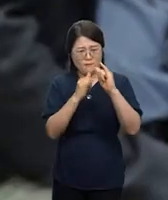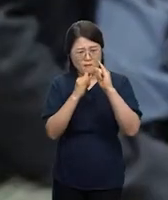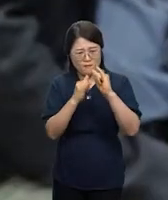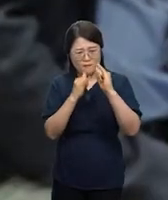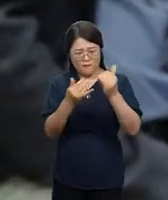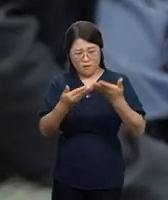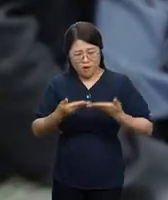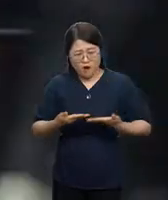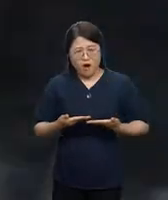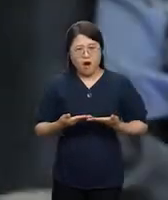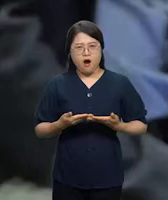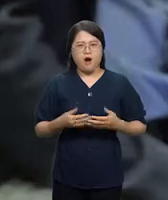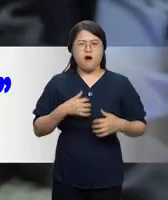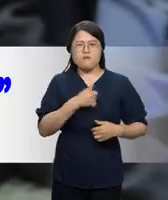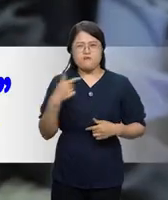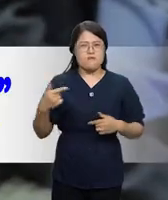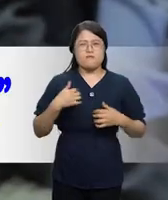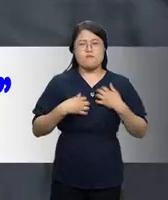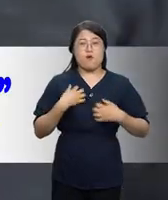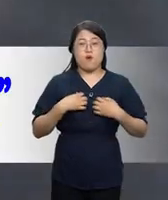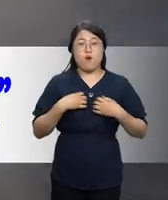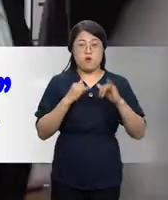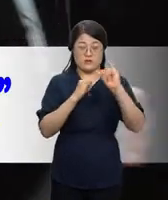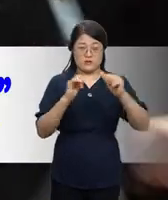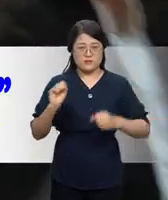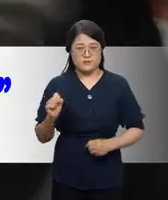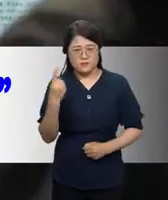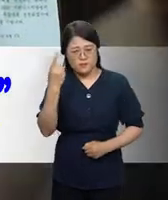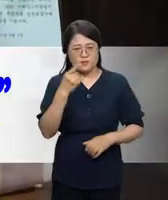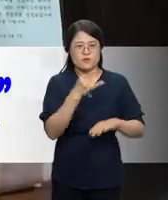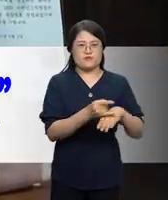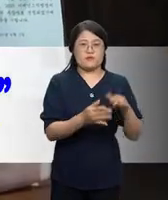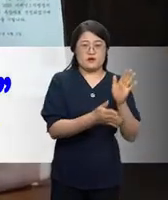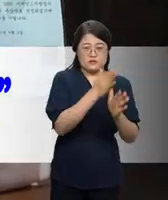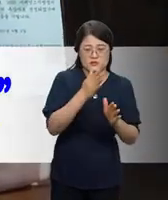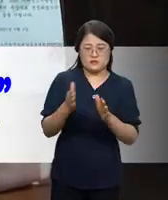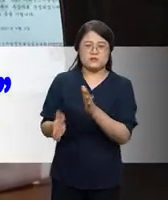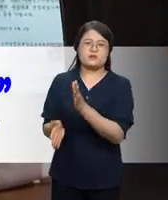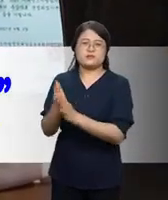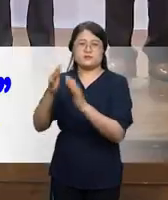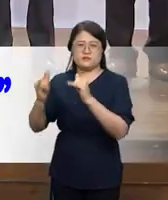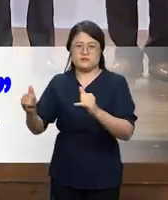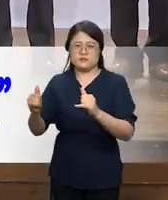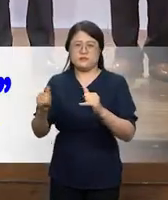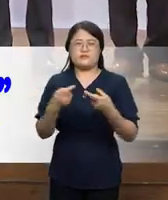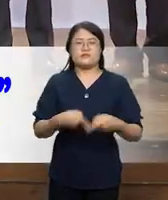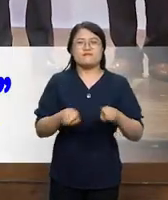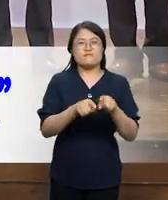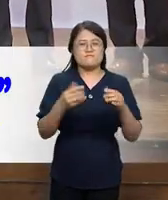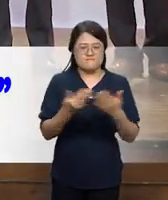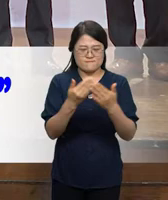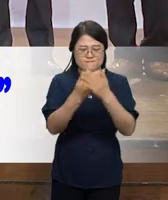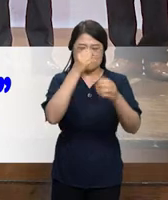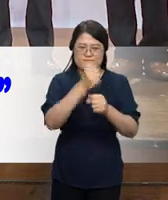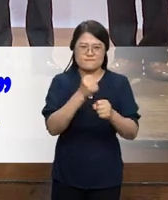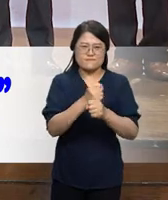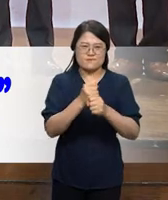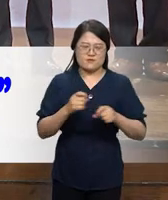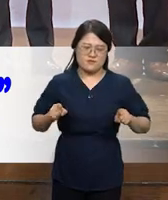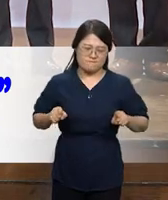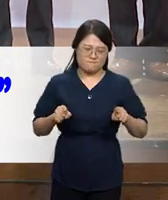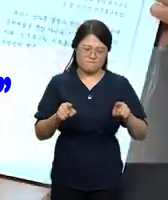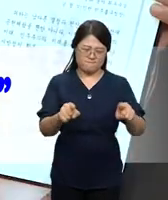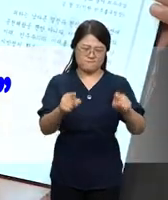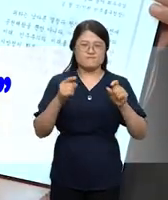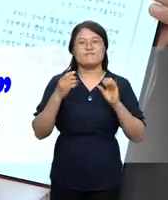수상하게 된 기쁨과 함께 이번 수상을 계기로 의왕시를 더욱 살기 좋은 도시, 시민이 주인이 되는 도시로